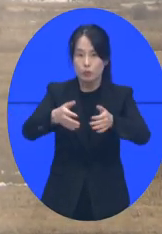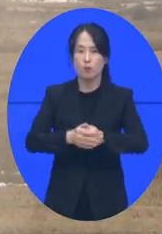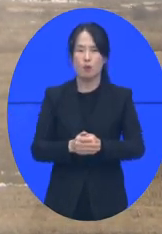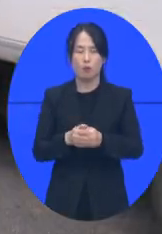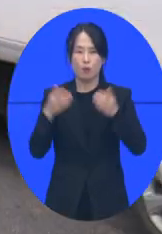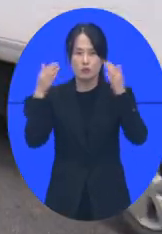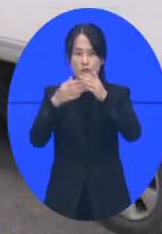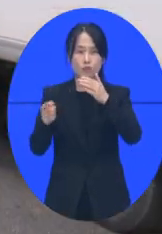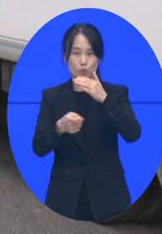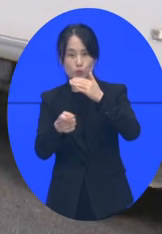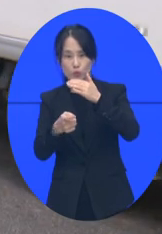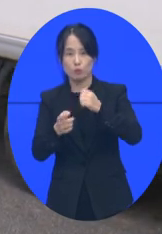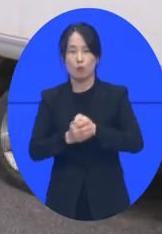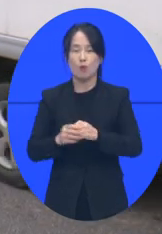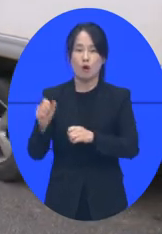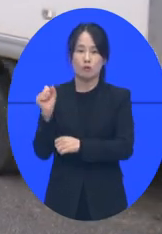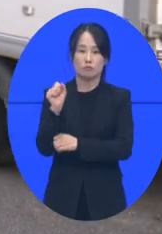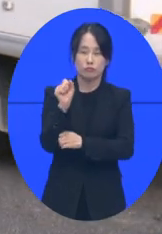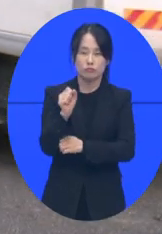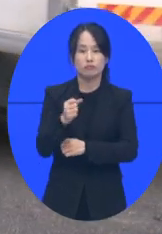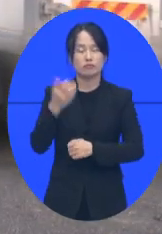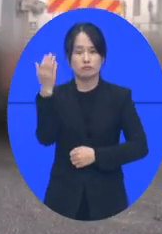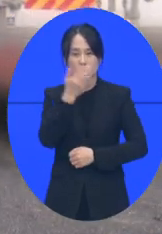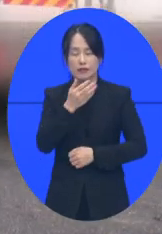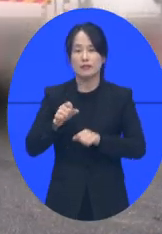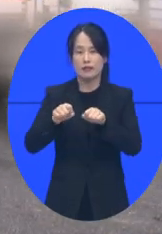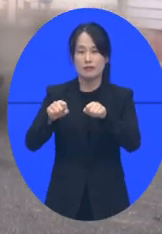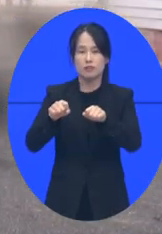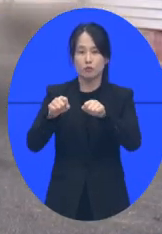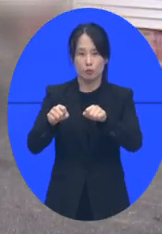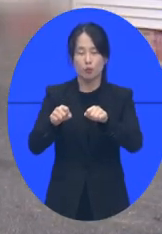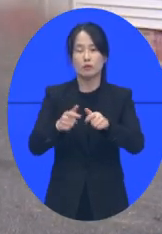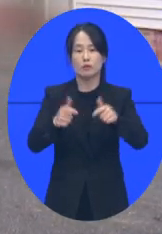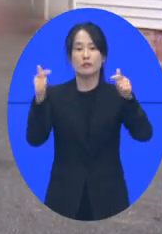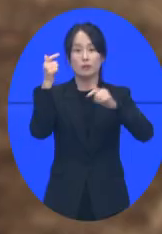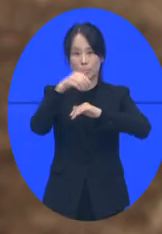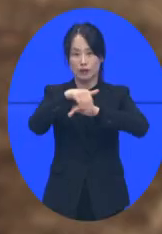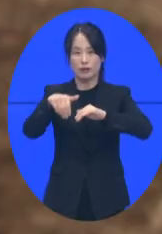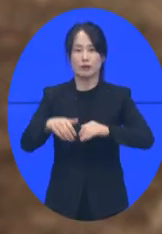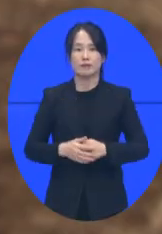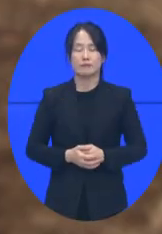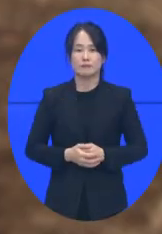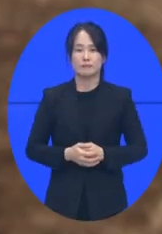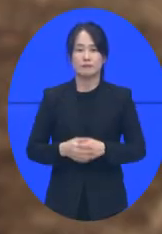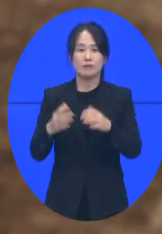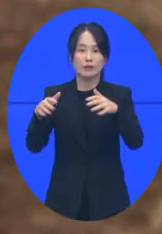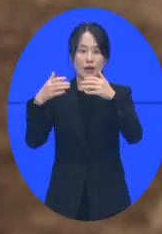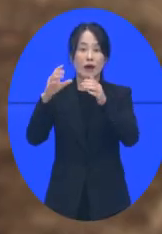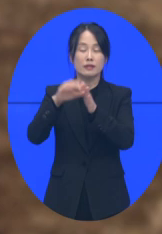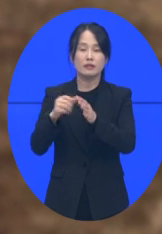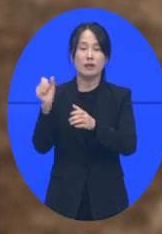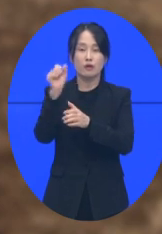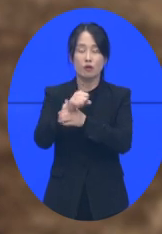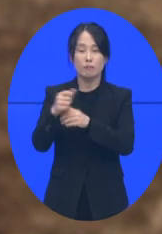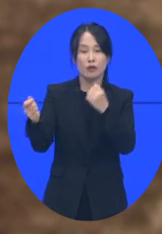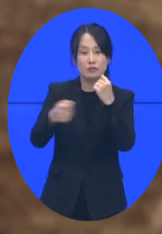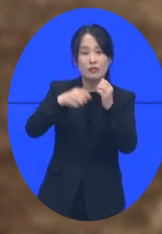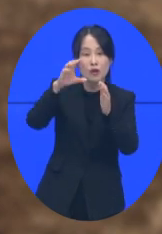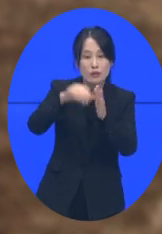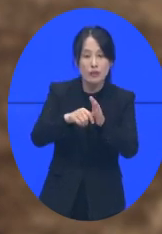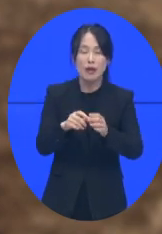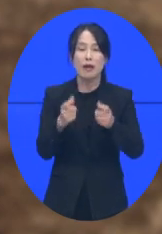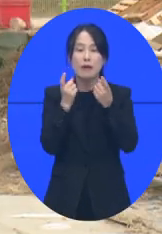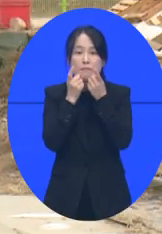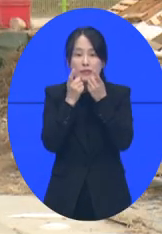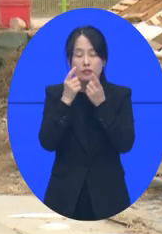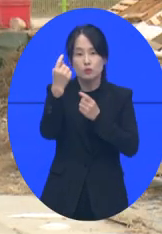집중소독 축산 차량 거점 세척 소독 시설 확대를 추진합니다 또 가을철 수확시기와 동절기 멧돼지